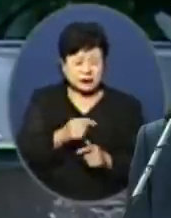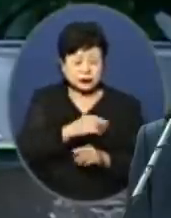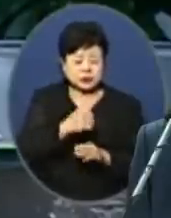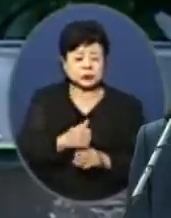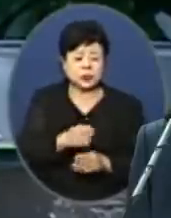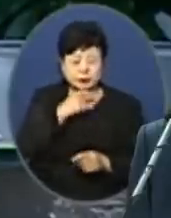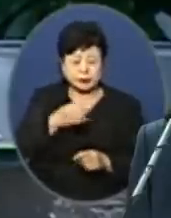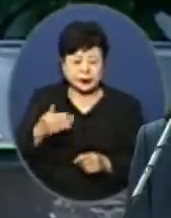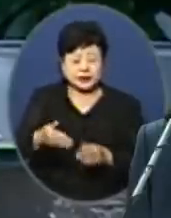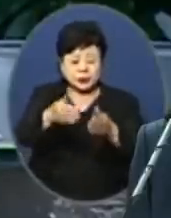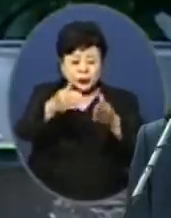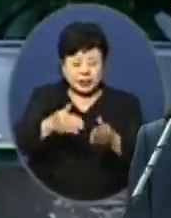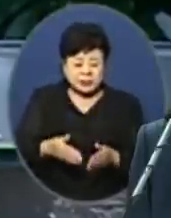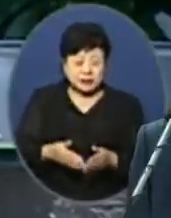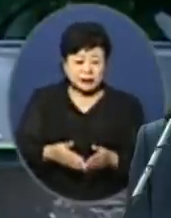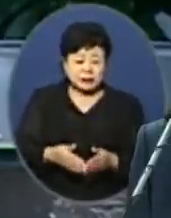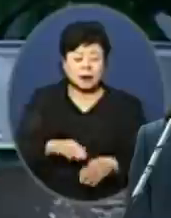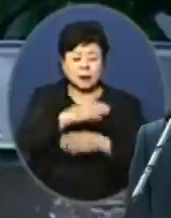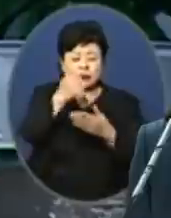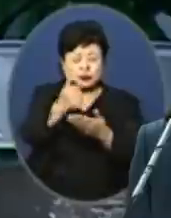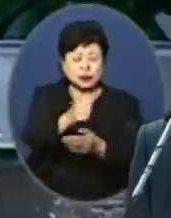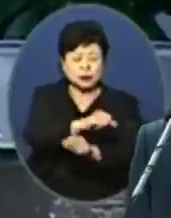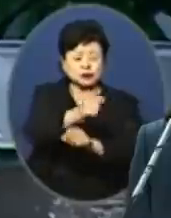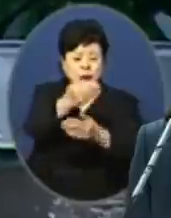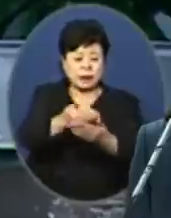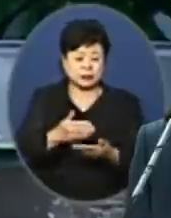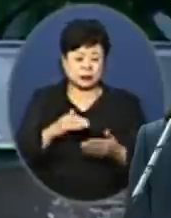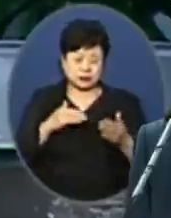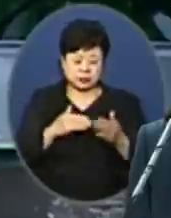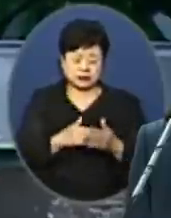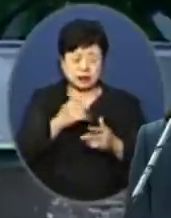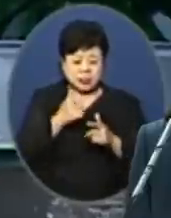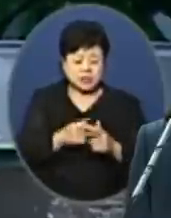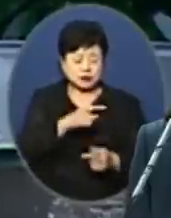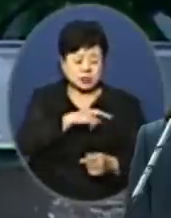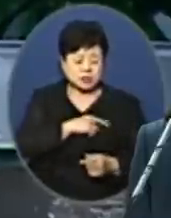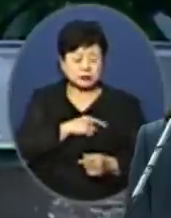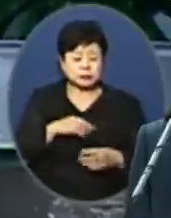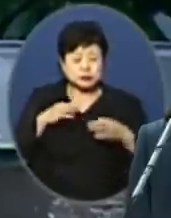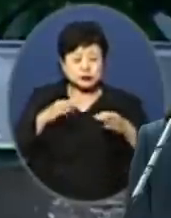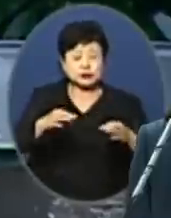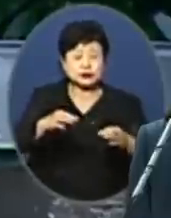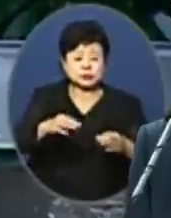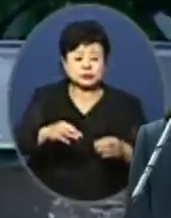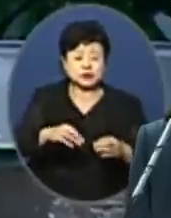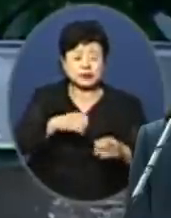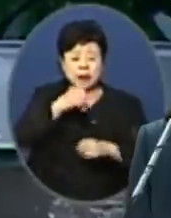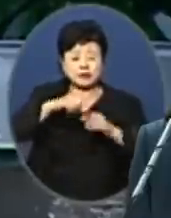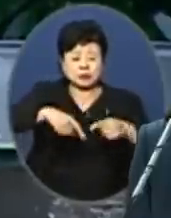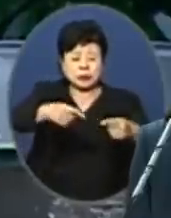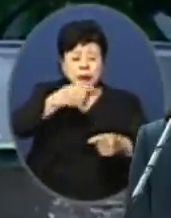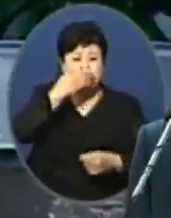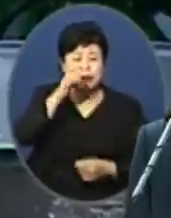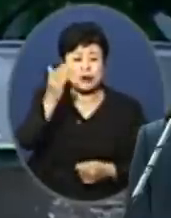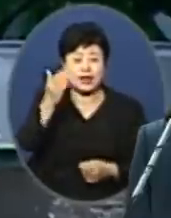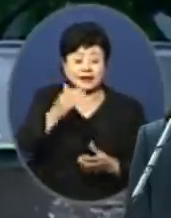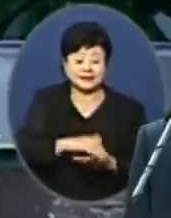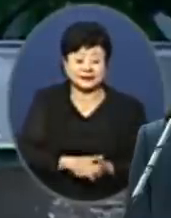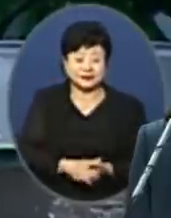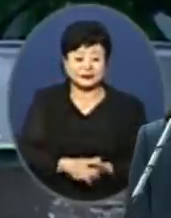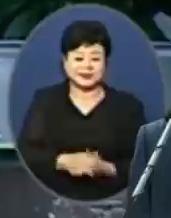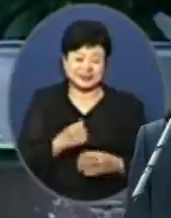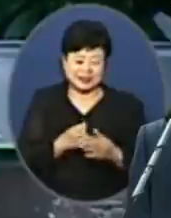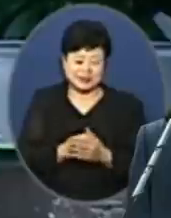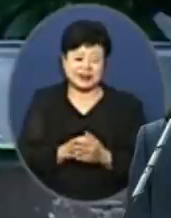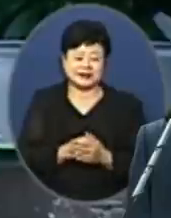피로 말미암아 모든 죄가 용서받고 예수의 이름만 부르면 무상 출입을 할 수 있게 된 것입니다.